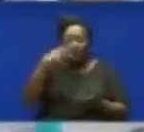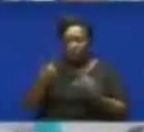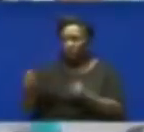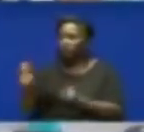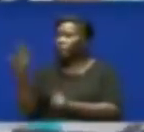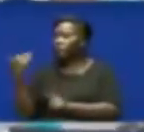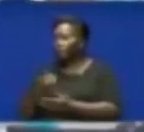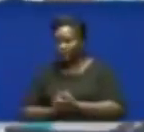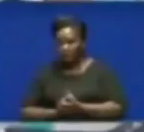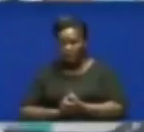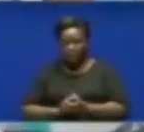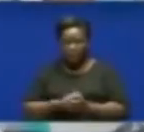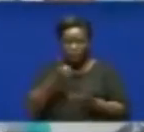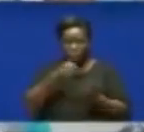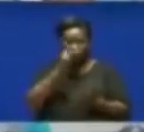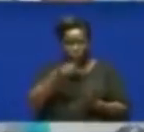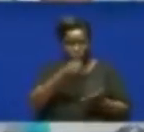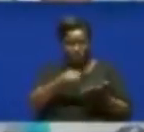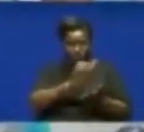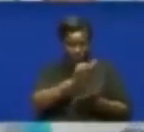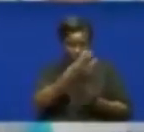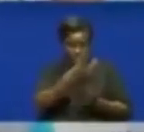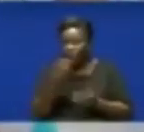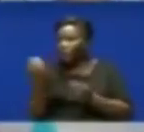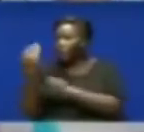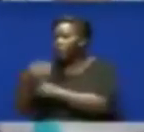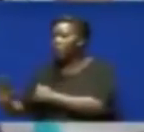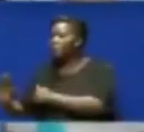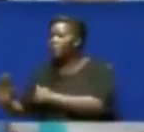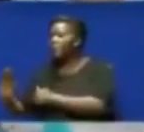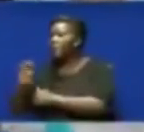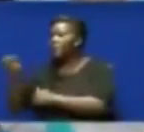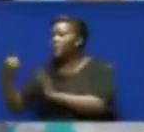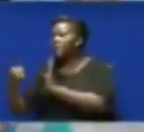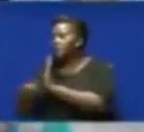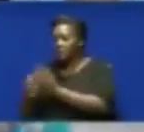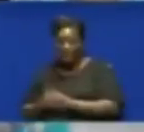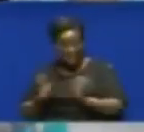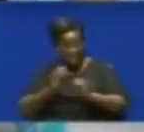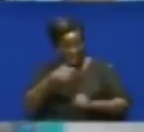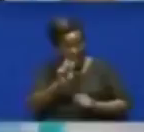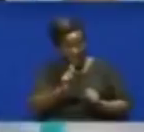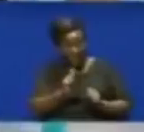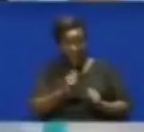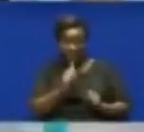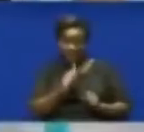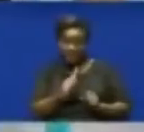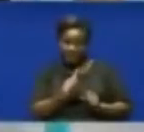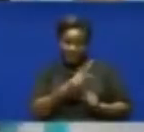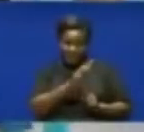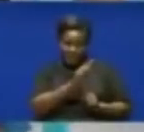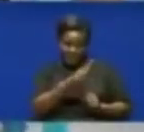shilingi 3,000 na anakwenda kuuza shilingi 6,000. Lakini kwa bei elekezi ambayo wenyewe wanatengeneza na wanaeleza gharama zake, hii ndogo